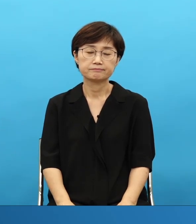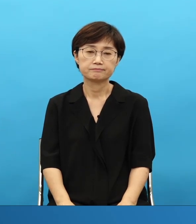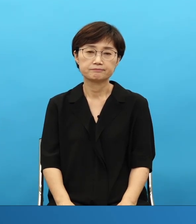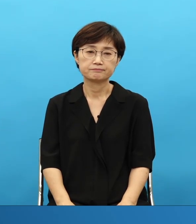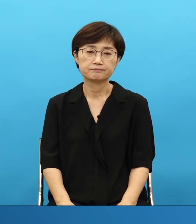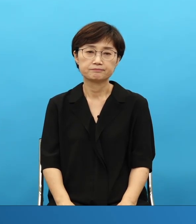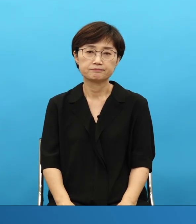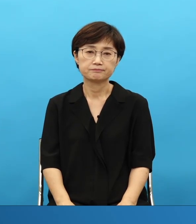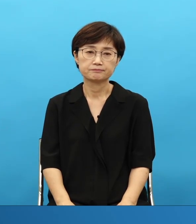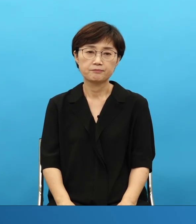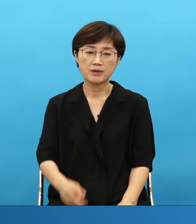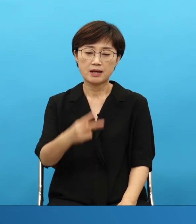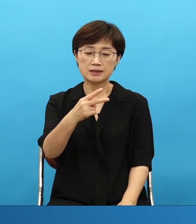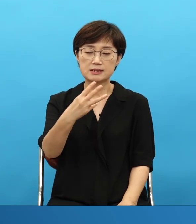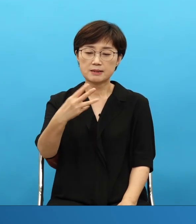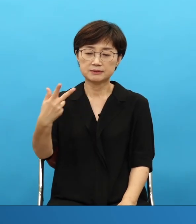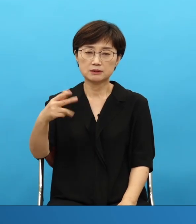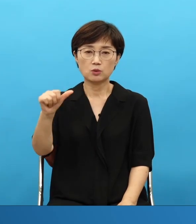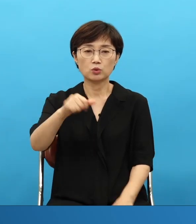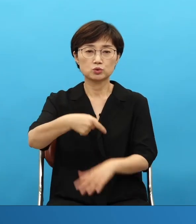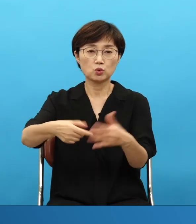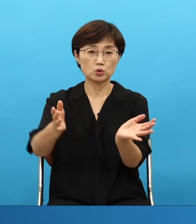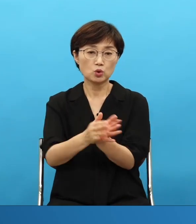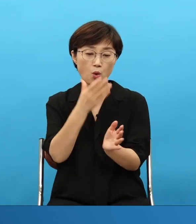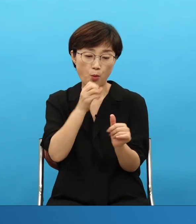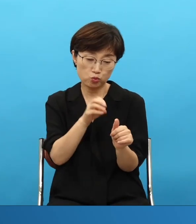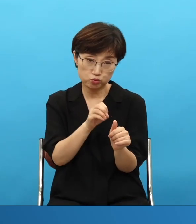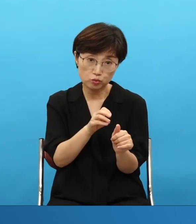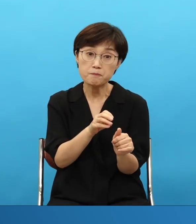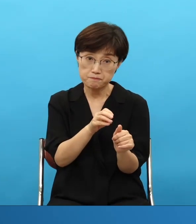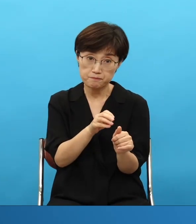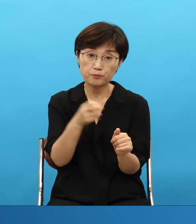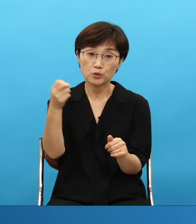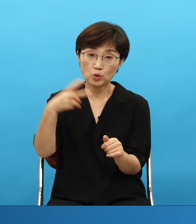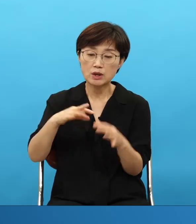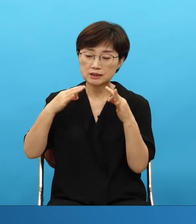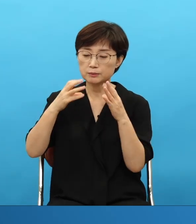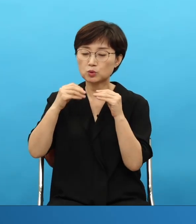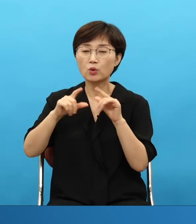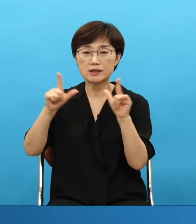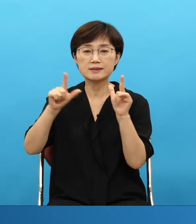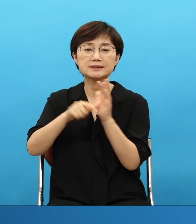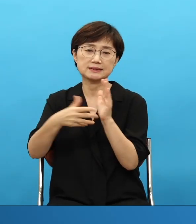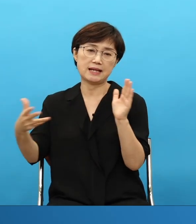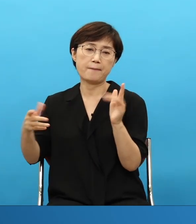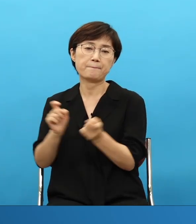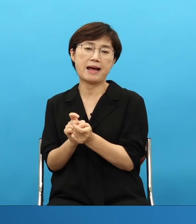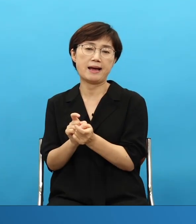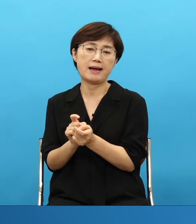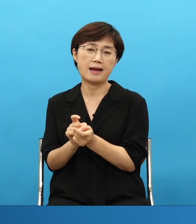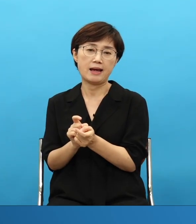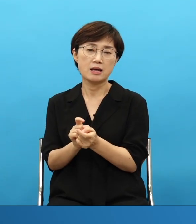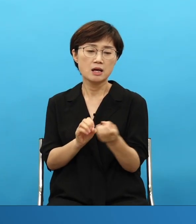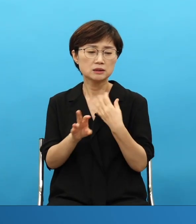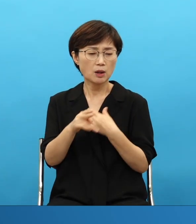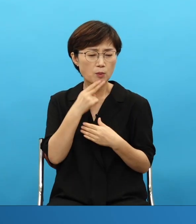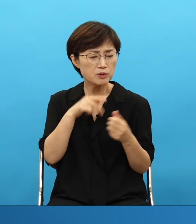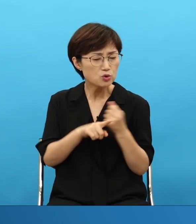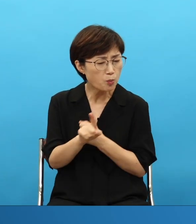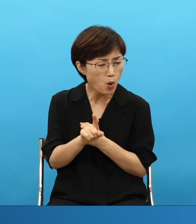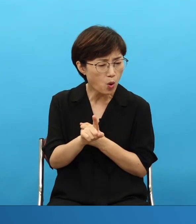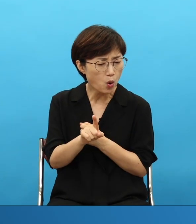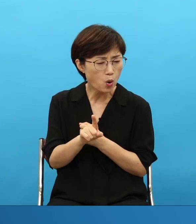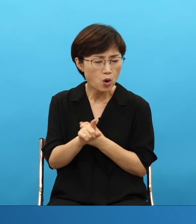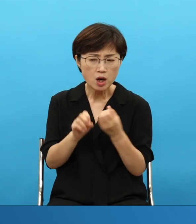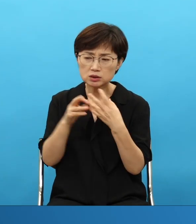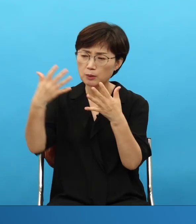이번 대회는 237 5천 종족 복음화와 금토일 시대의 영원한 작품을 남기는 흐름 속에 응답 없는 이유, 응답받는 조건을